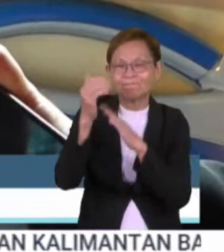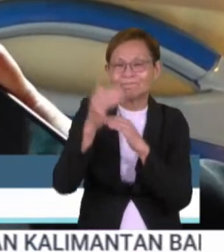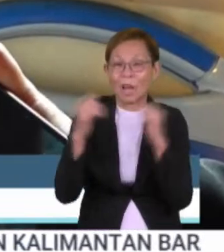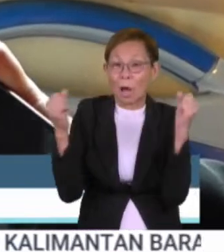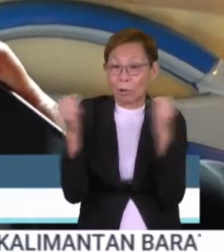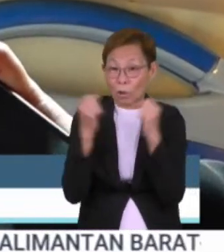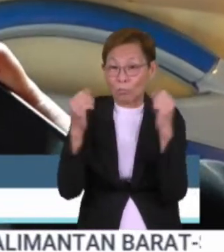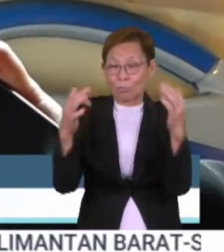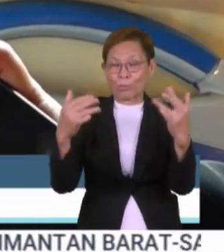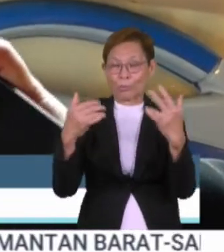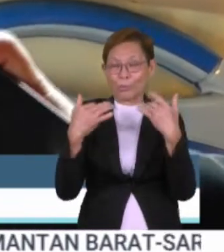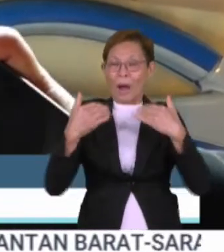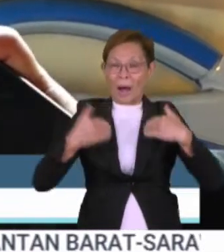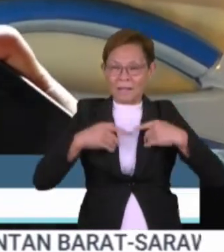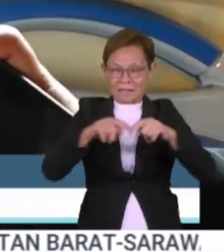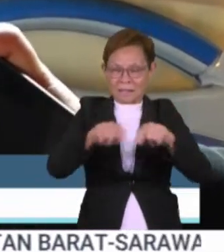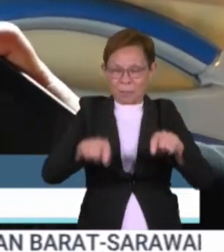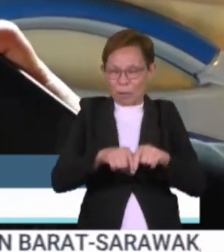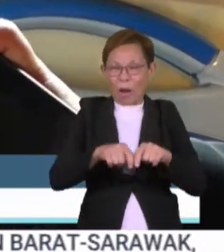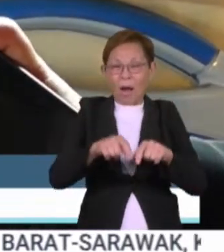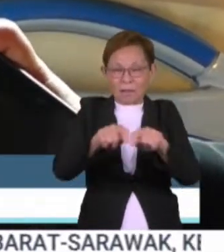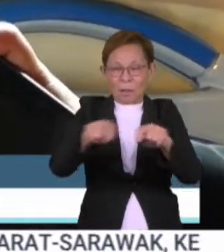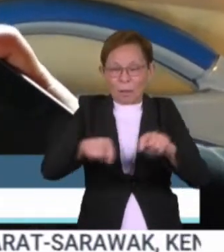ada tempat duduk